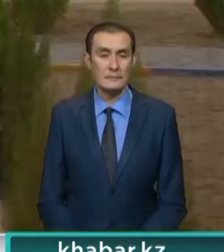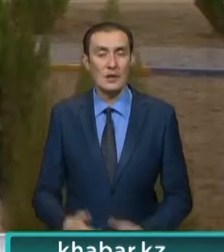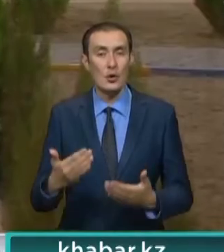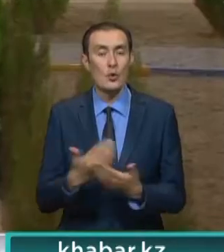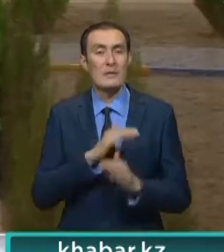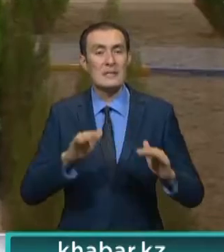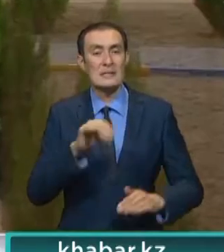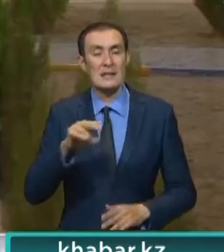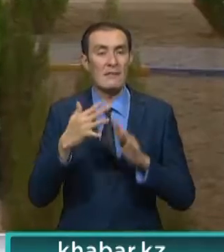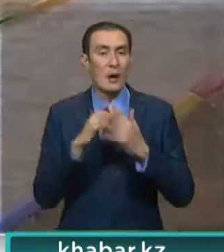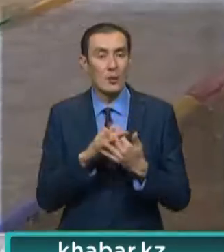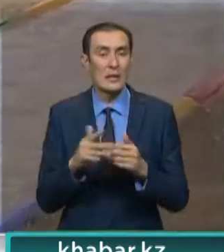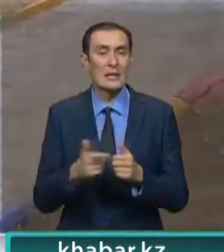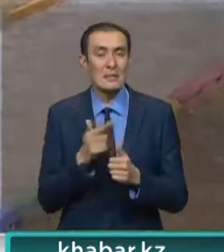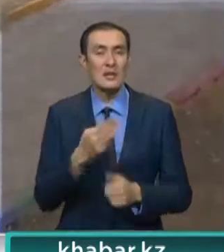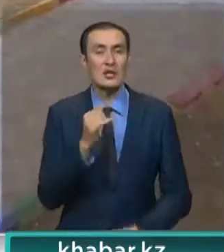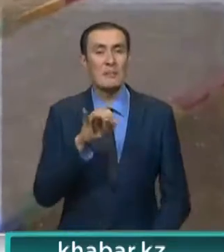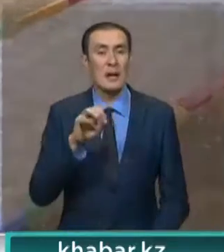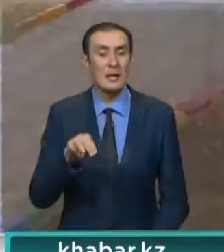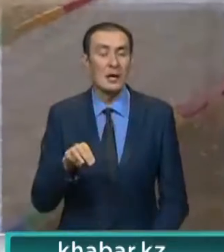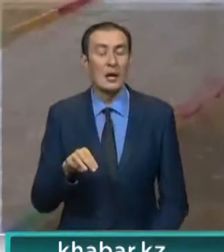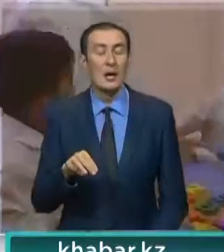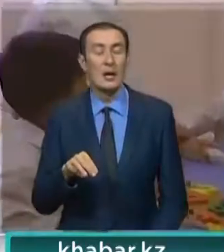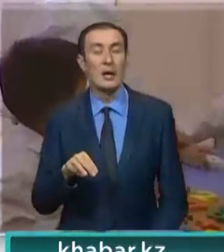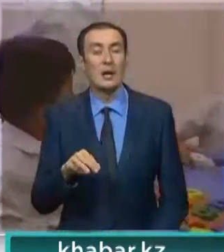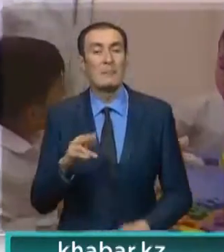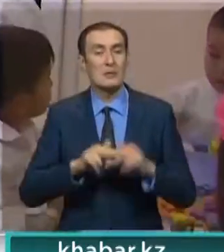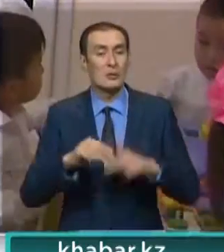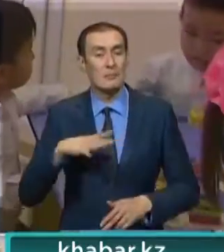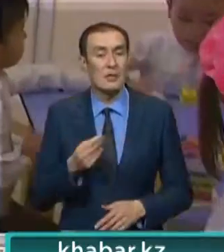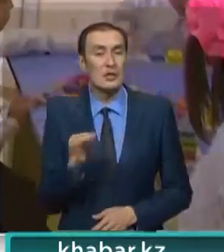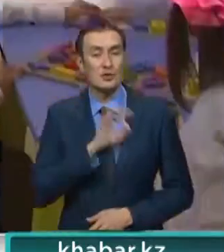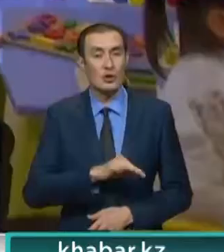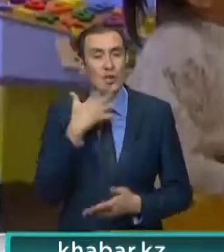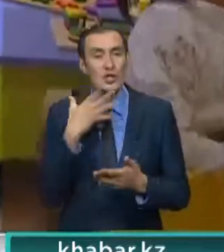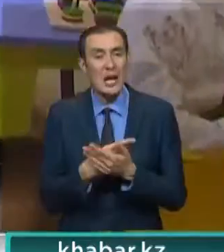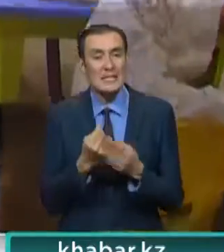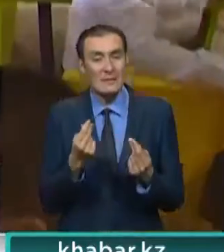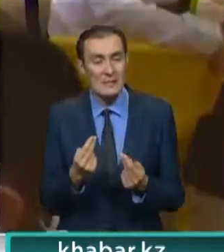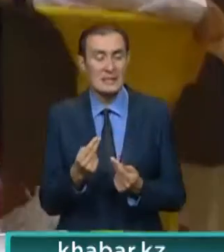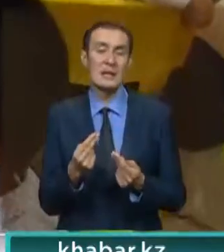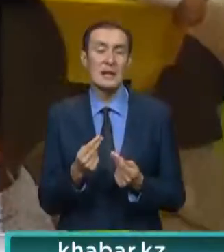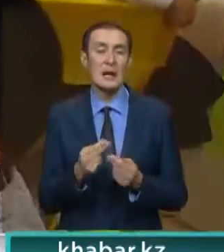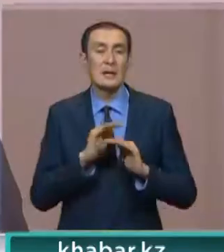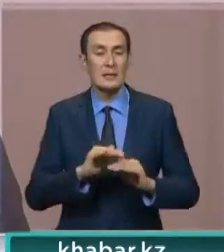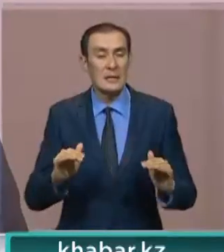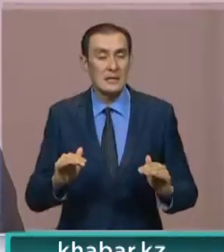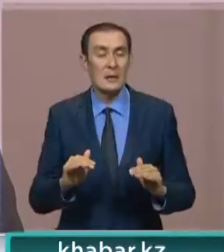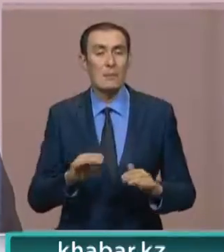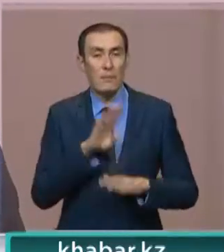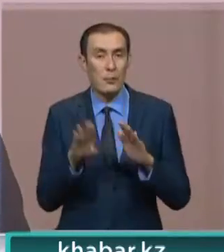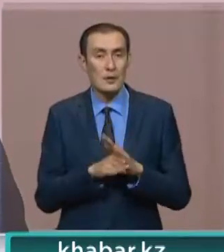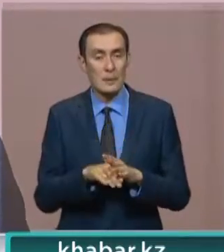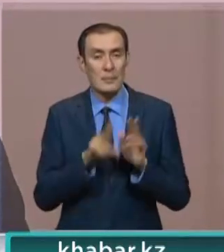Новый детский сад в ауле имени Саина Шапагатова Тупкараганского района построен за счет частных инвестиций. Здесь маленькие сельчане под